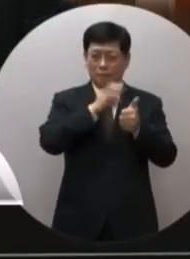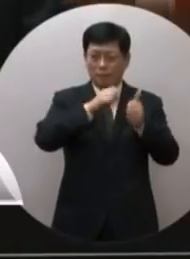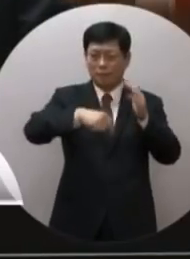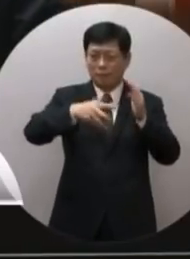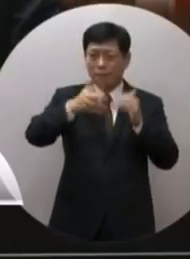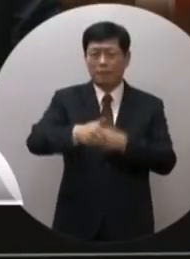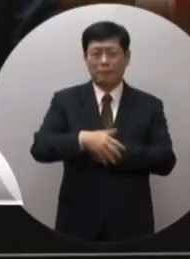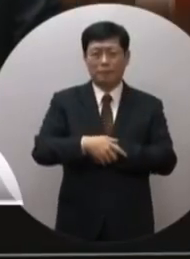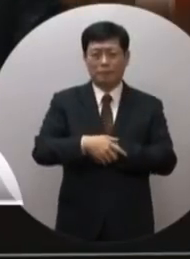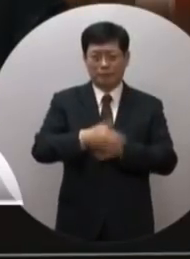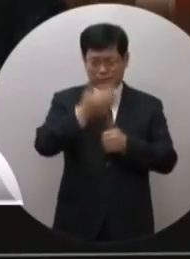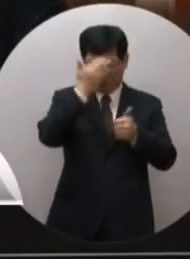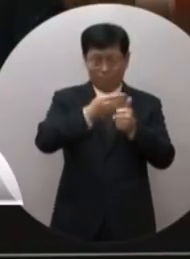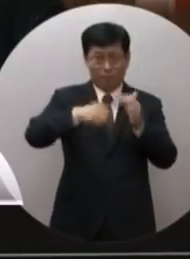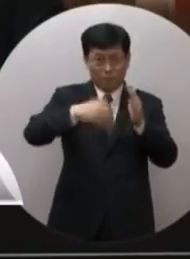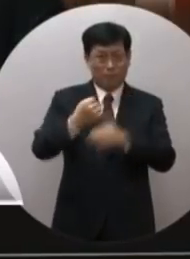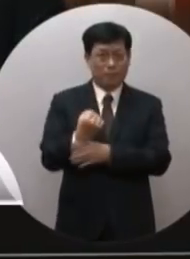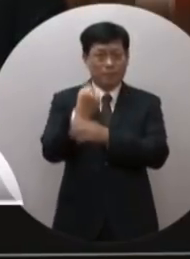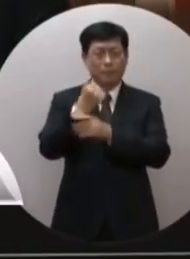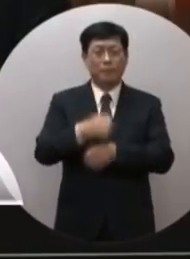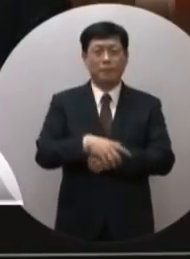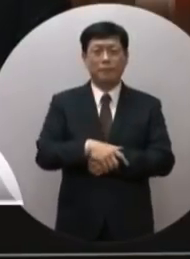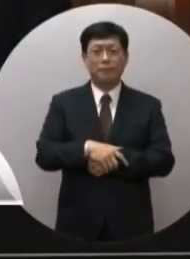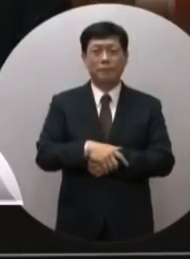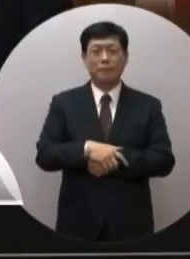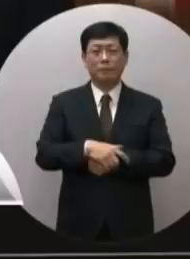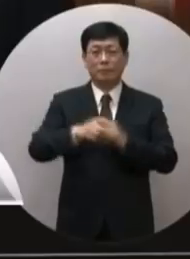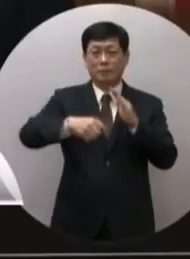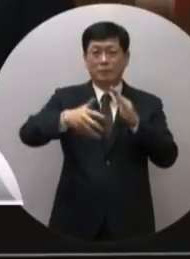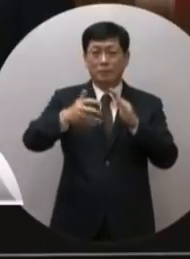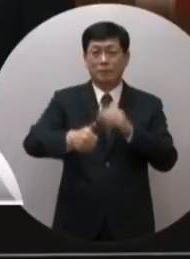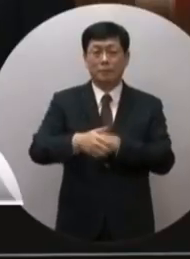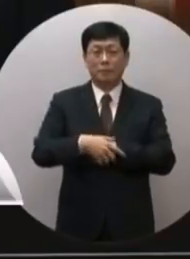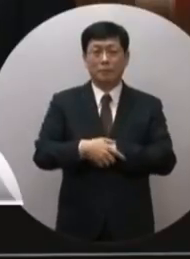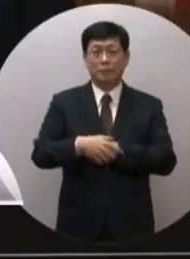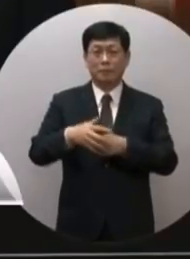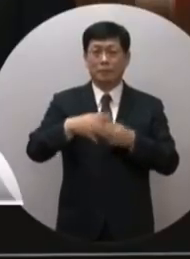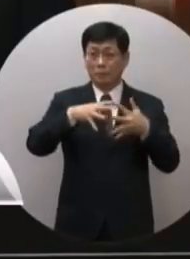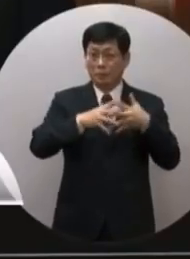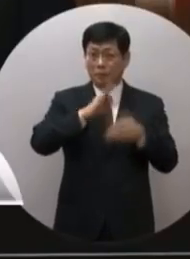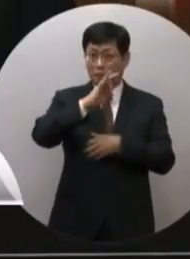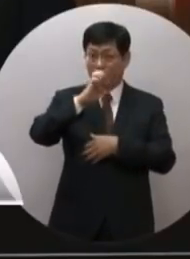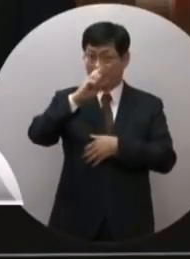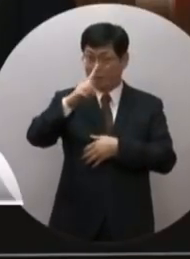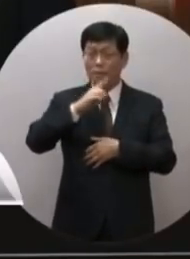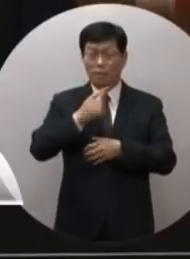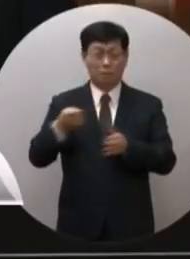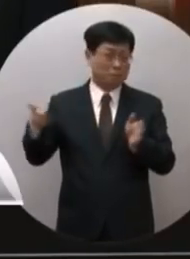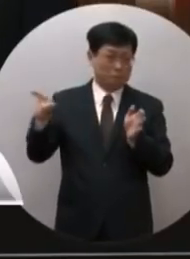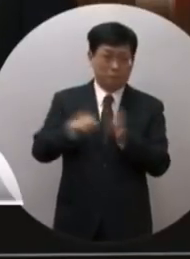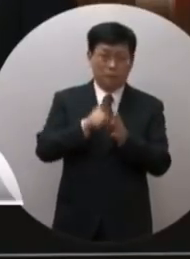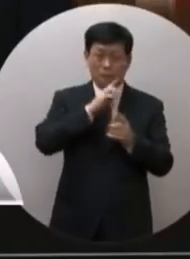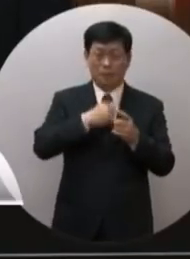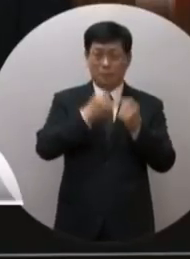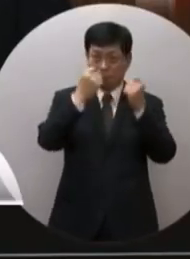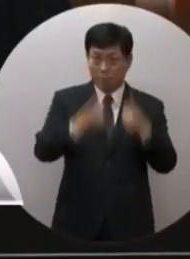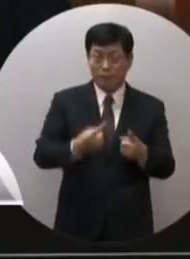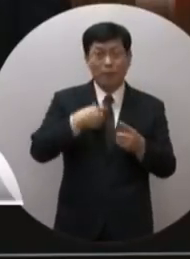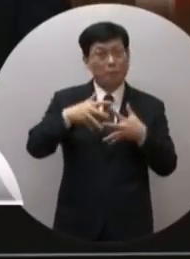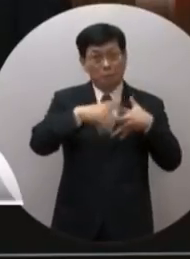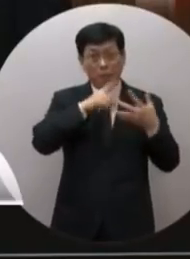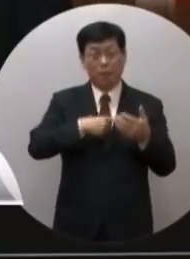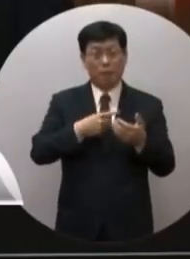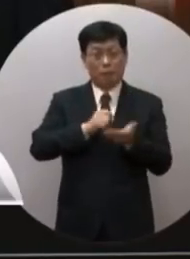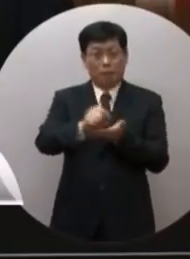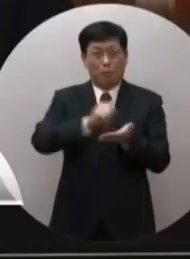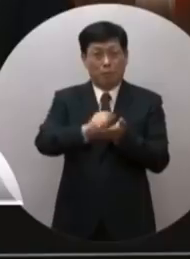长来请院长全力的支持。院长，美国 FED 无限 QE， 美国人印钞票不